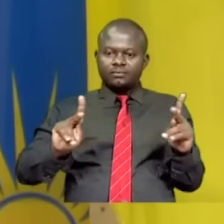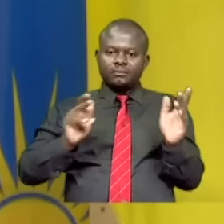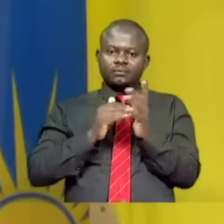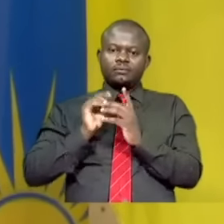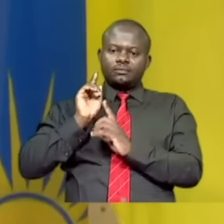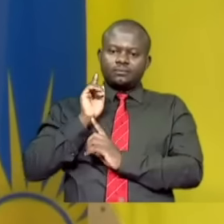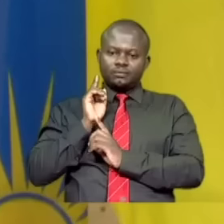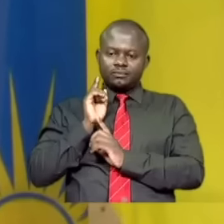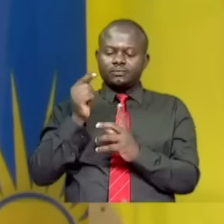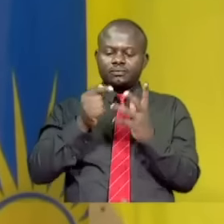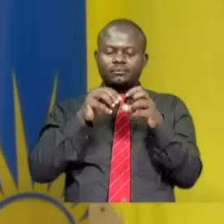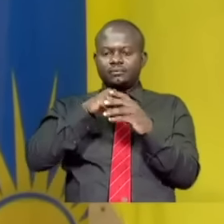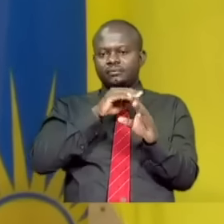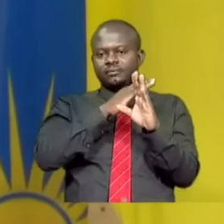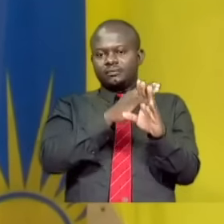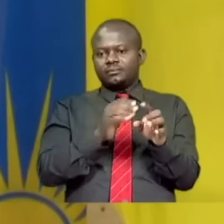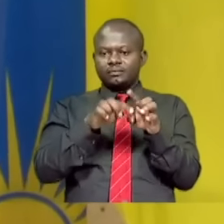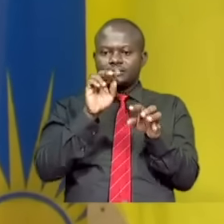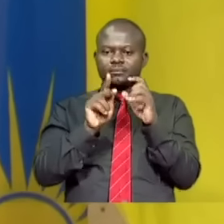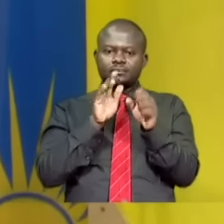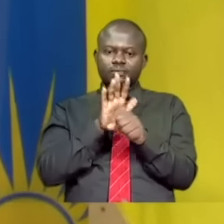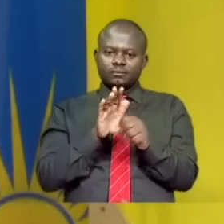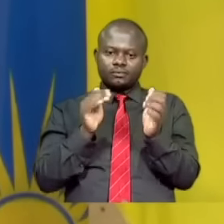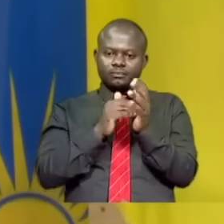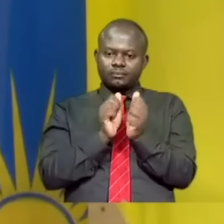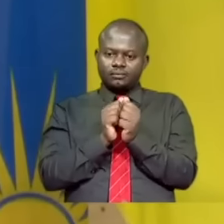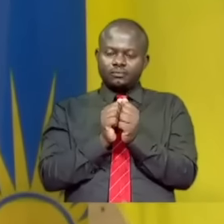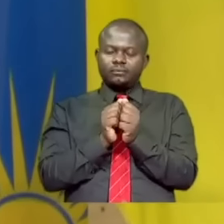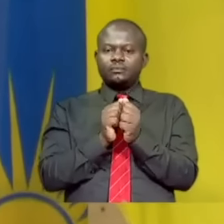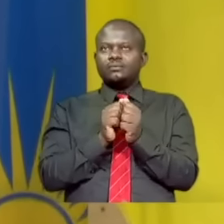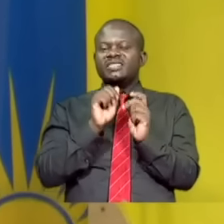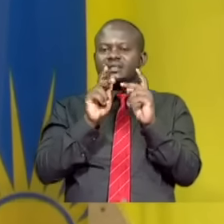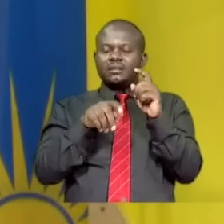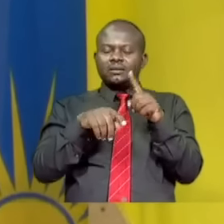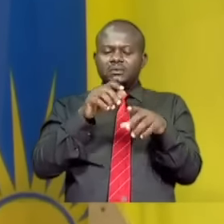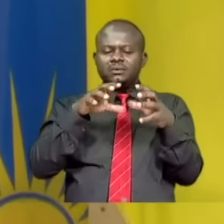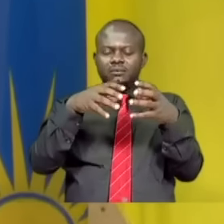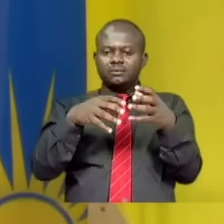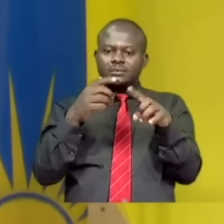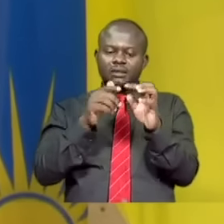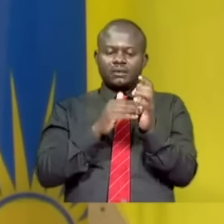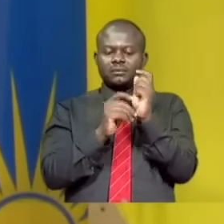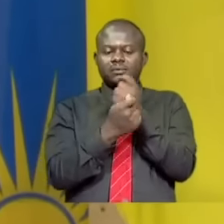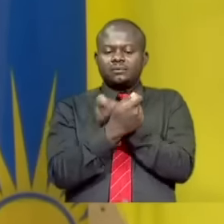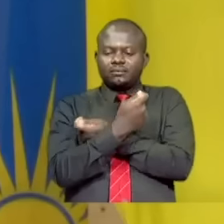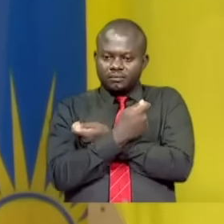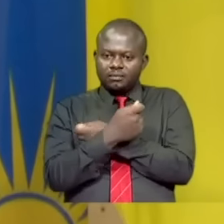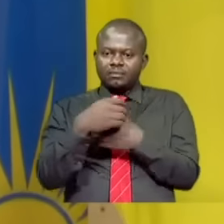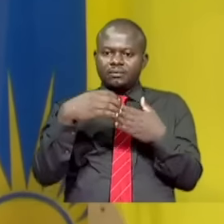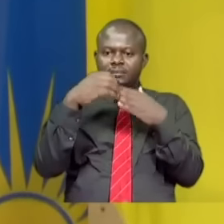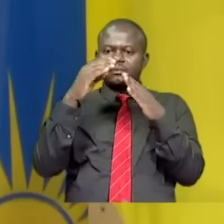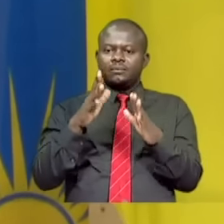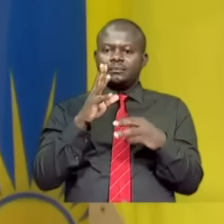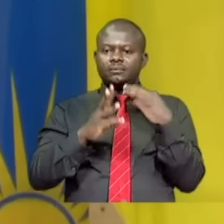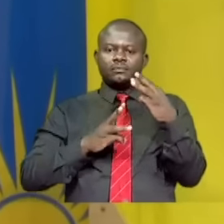n'umutekano. Ibi birimo kurwanya iterabwoba n'ubutagondwa. Ikindi kandi harimo n'amavugurura y'imiyoborere